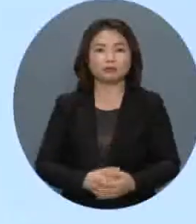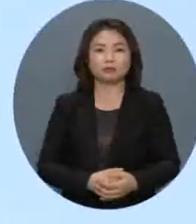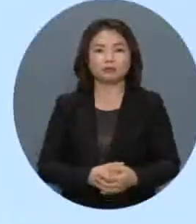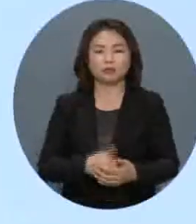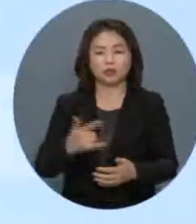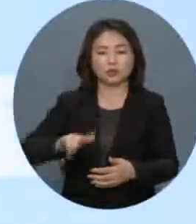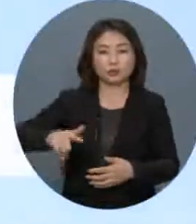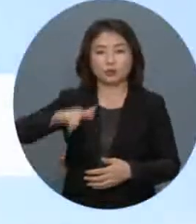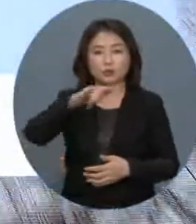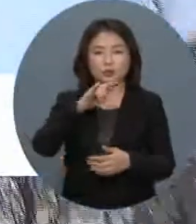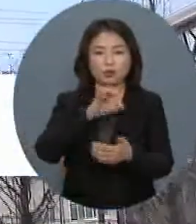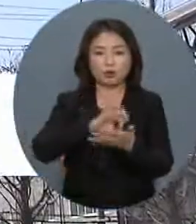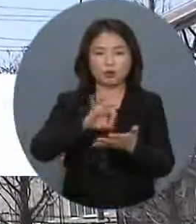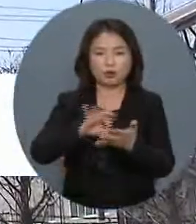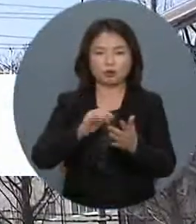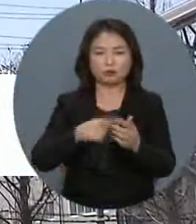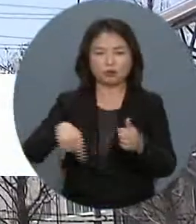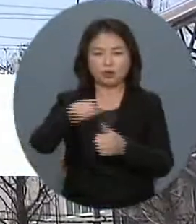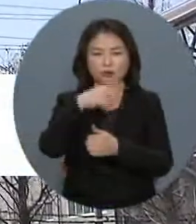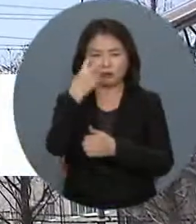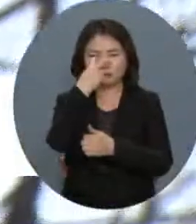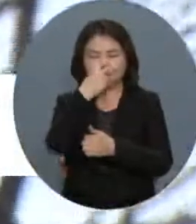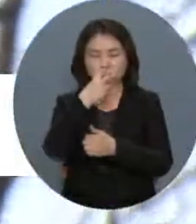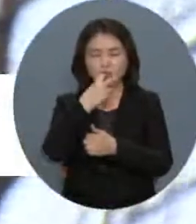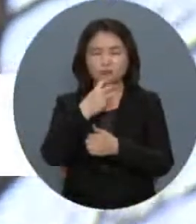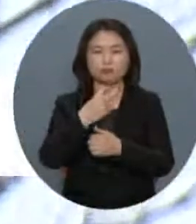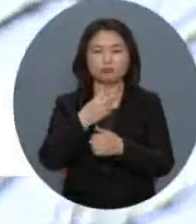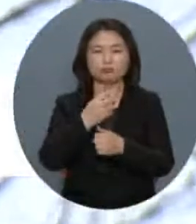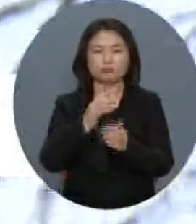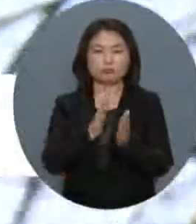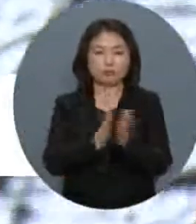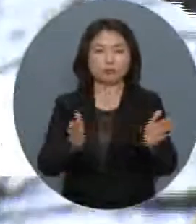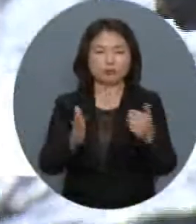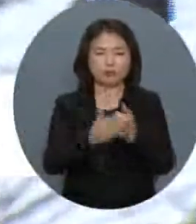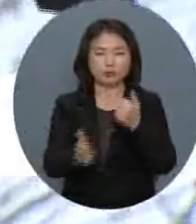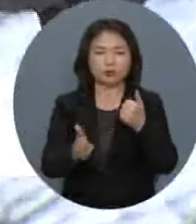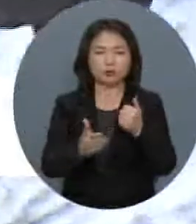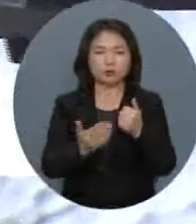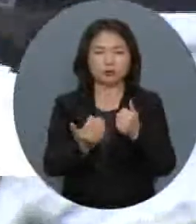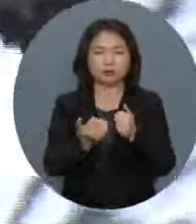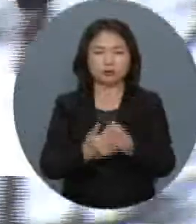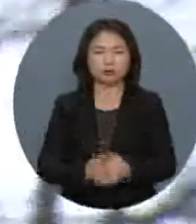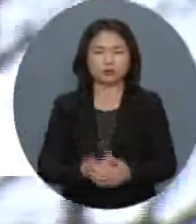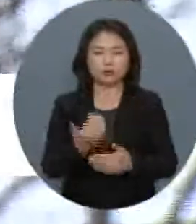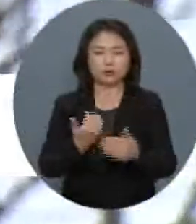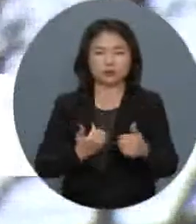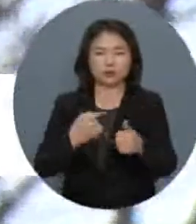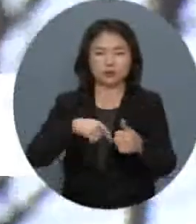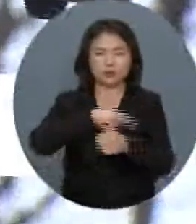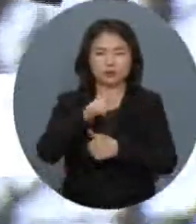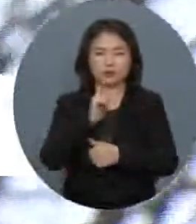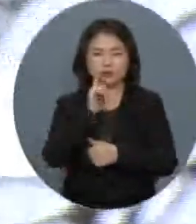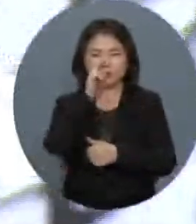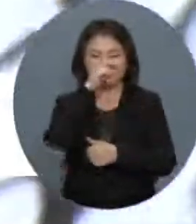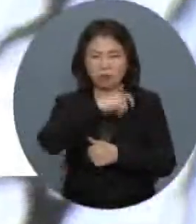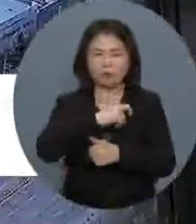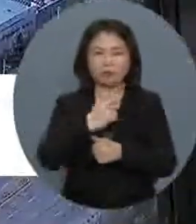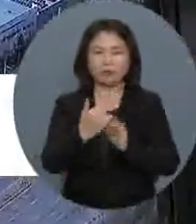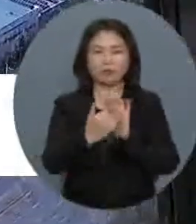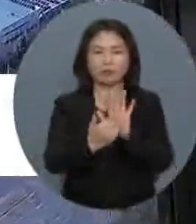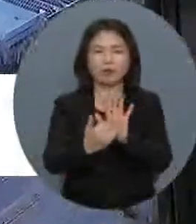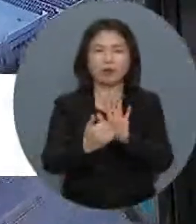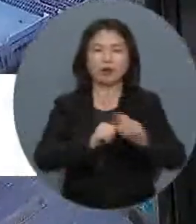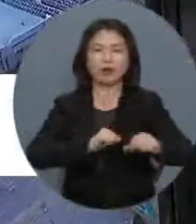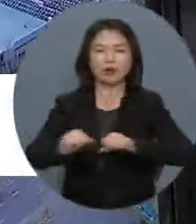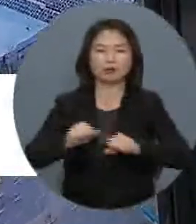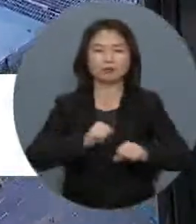그 드론을 이용해서 입체적 환경 감시 시스템을 구축함으로 해서 그 사전에 환경 그 오염